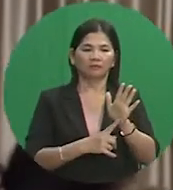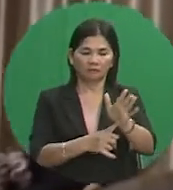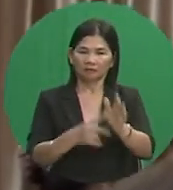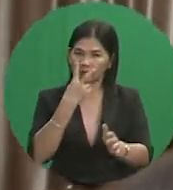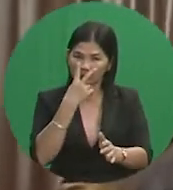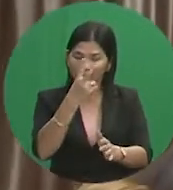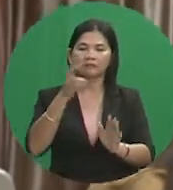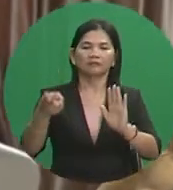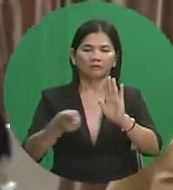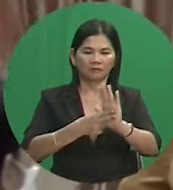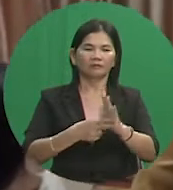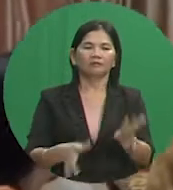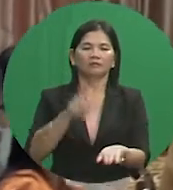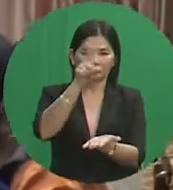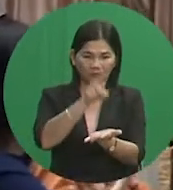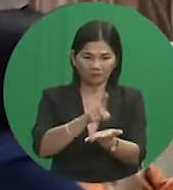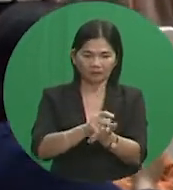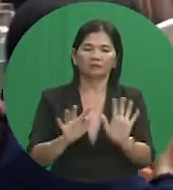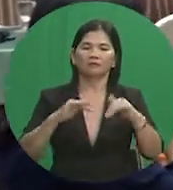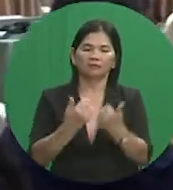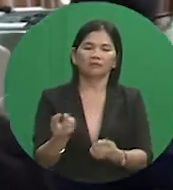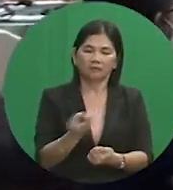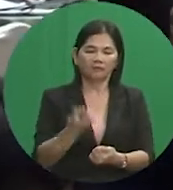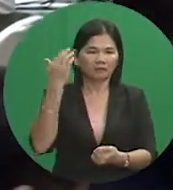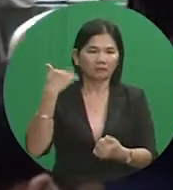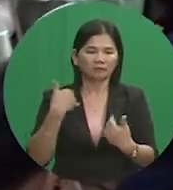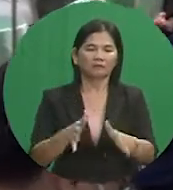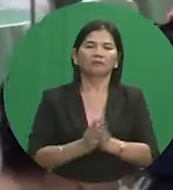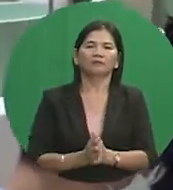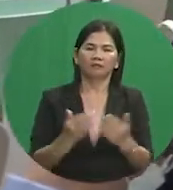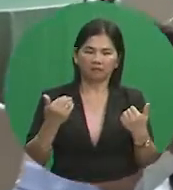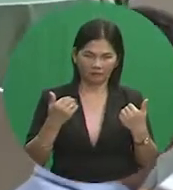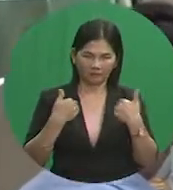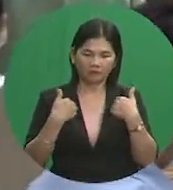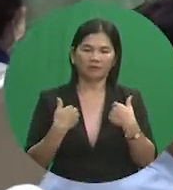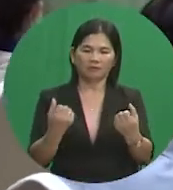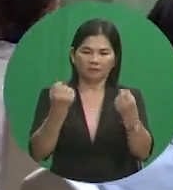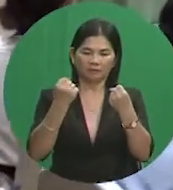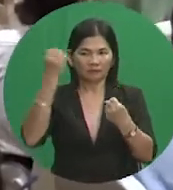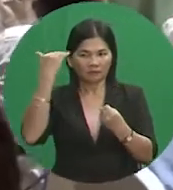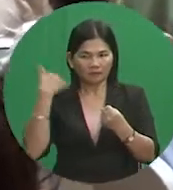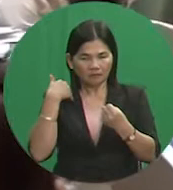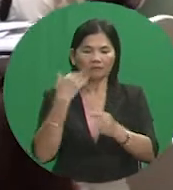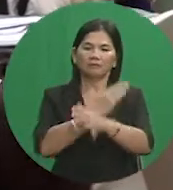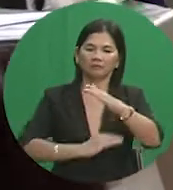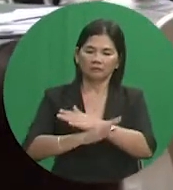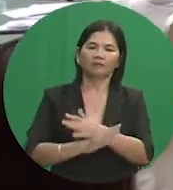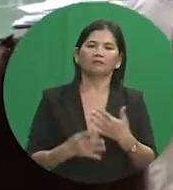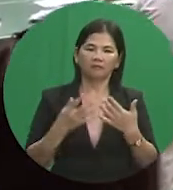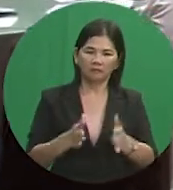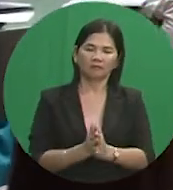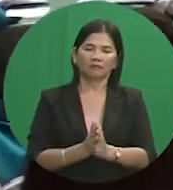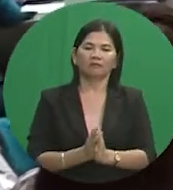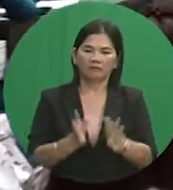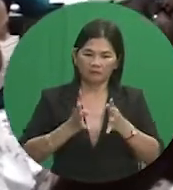ควิดไซส์ฉบับล้ออัมพีสระสำคัญในสมภิบเย็นเดอร์สำหรับการปงเริงอำนาจระบบสตรีมินปิกาเพียบหนึ่งเจียมั